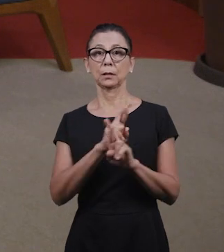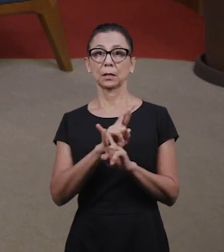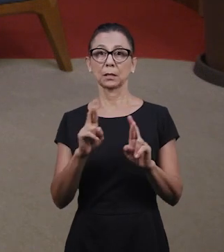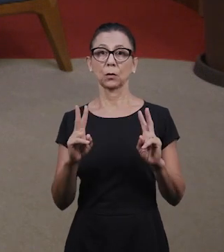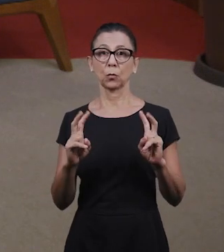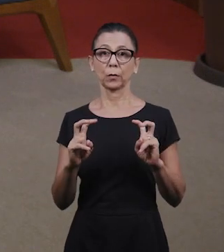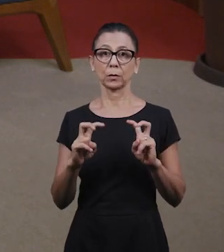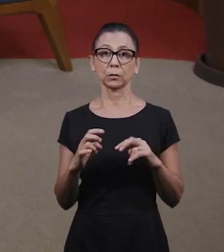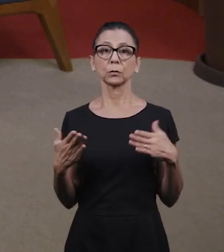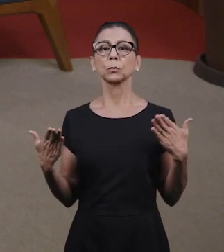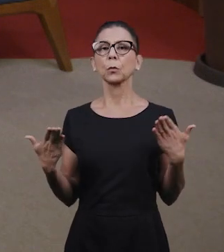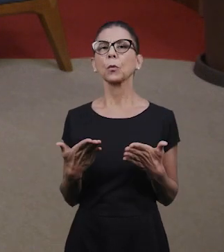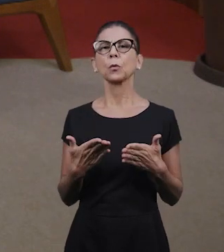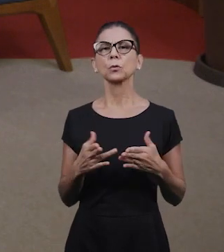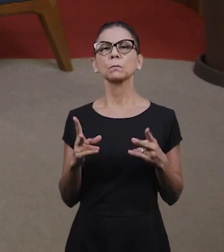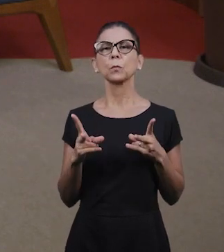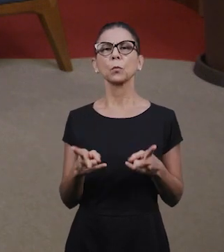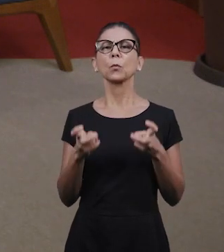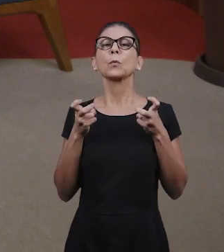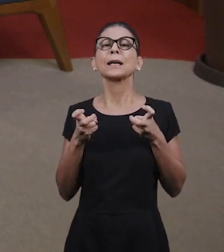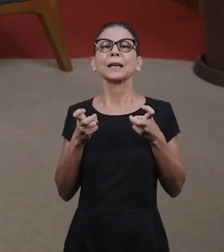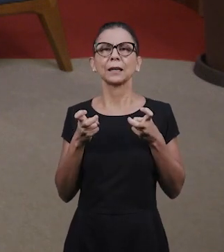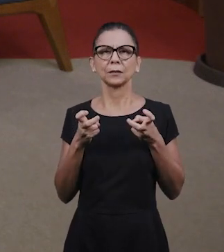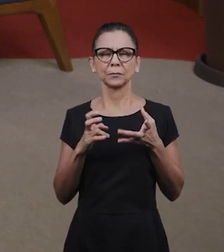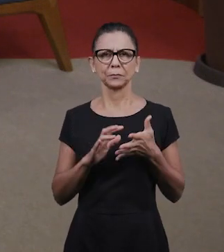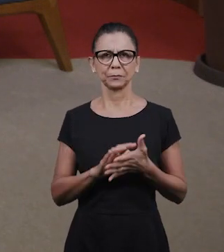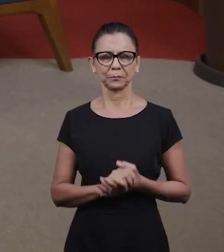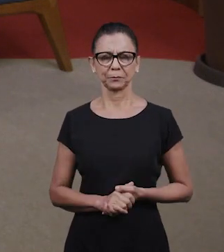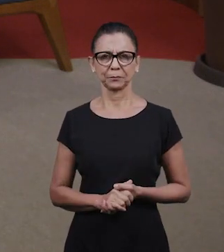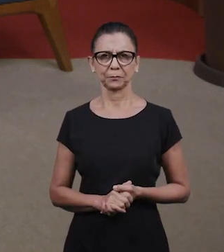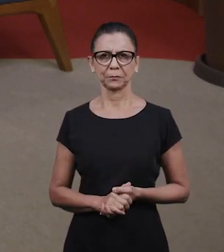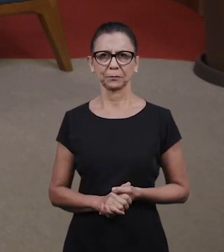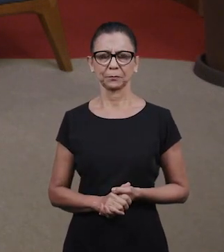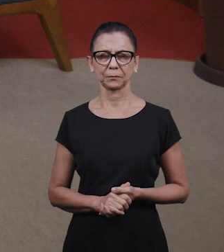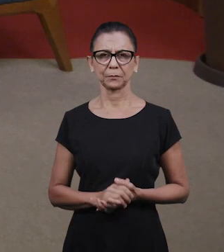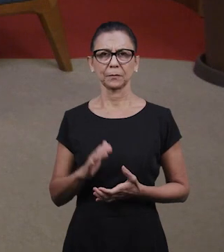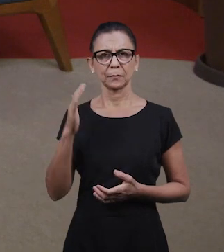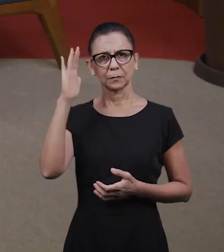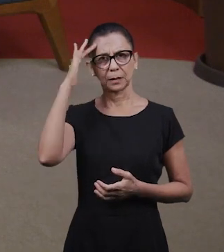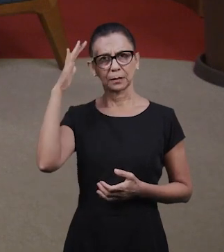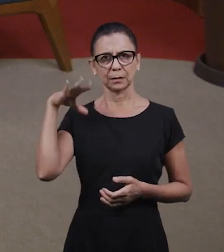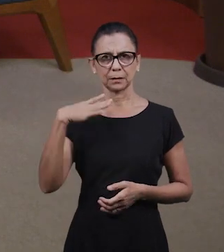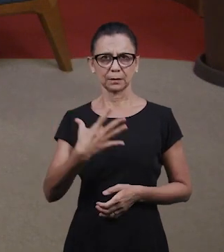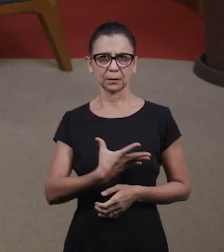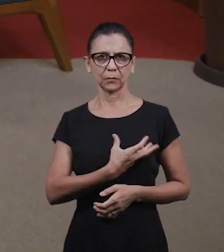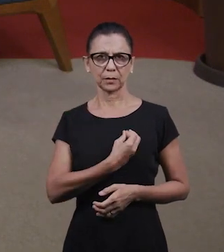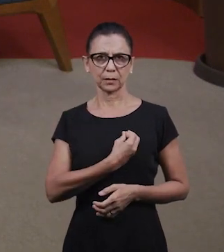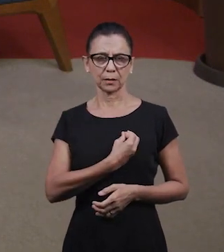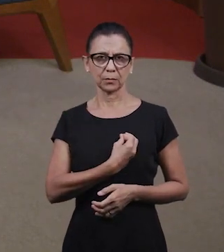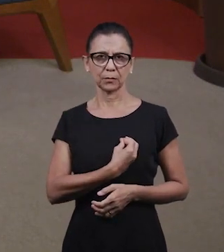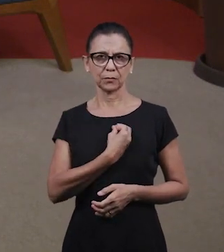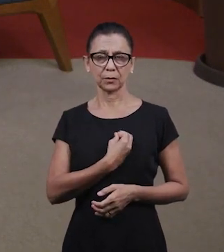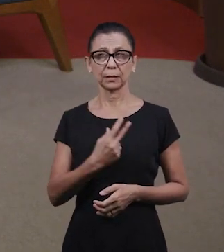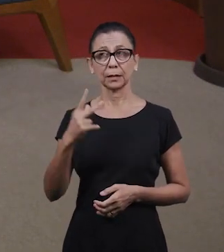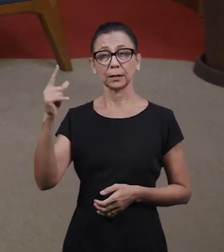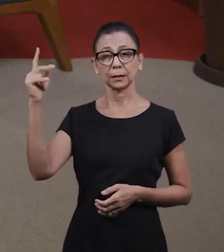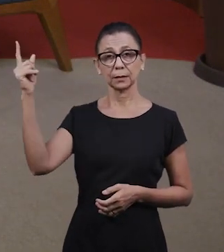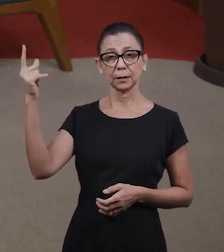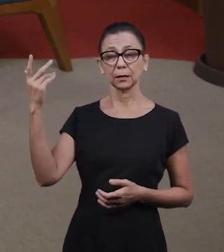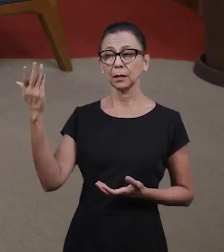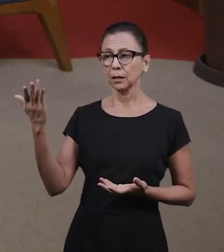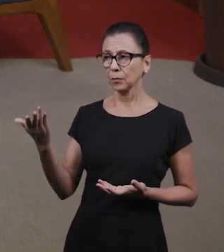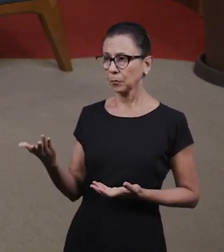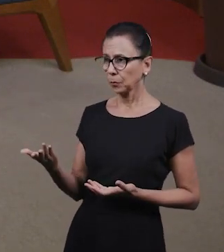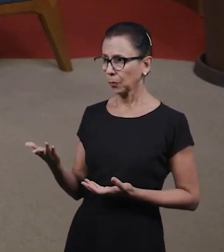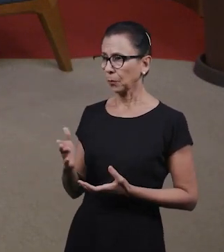cela que nous parlons, nous pouvons extraire cela la compréhension du salut, de la vie éternelle. D'abord, quand